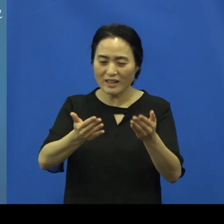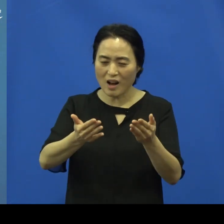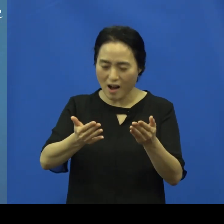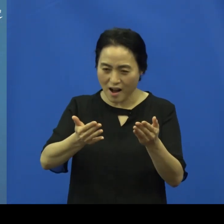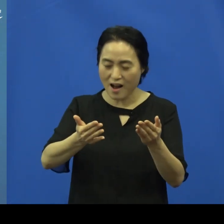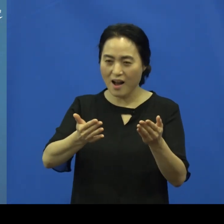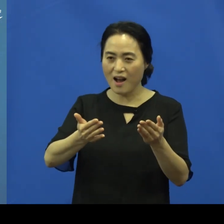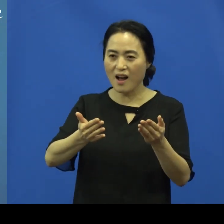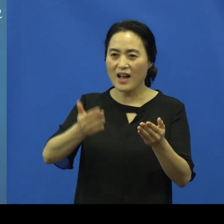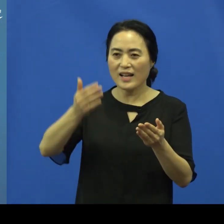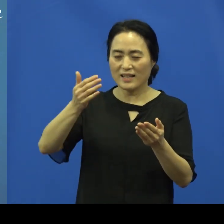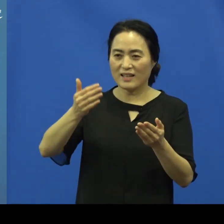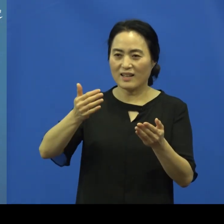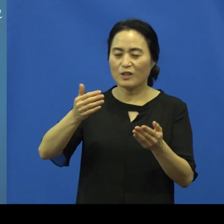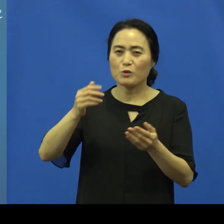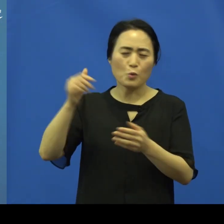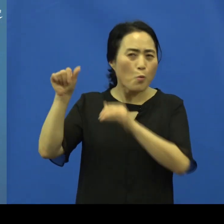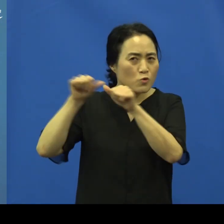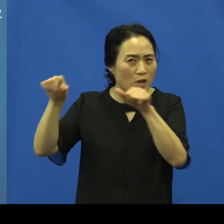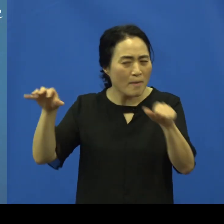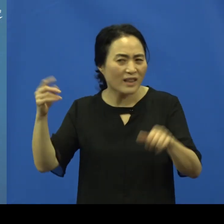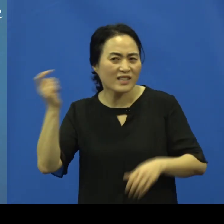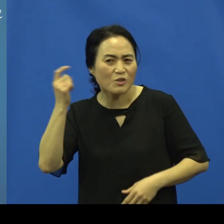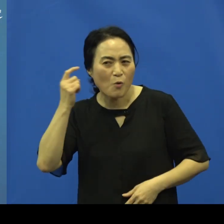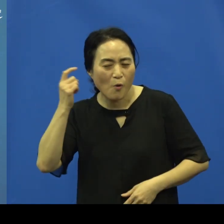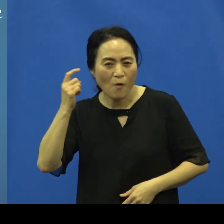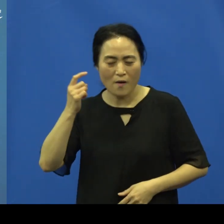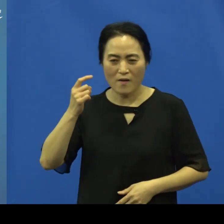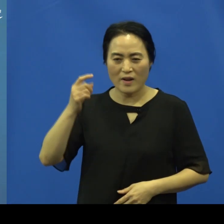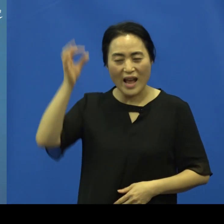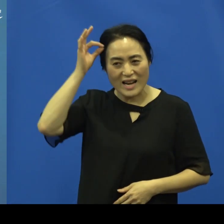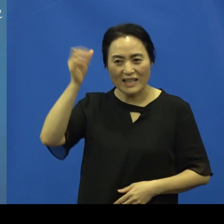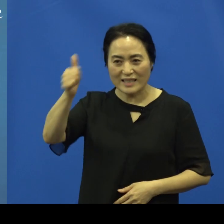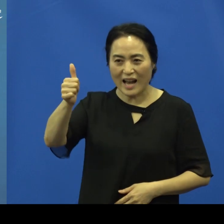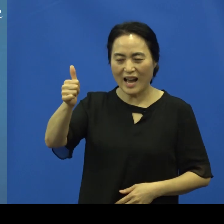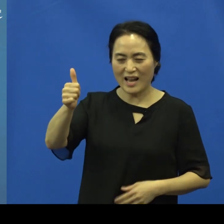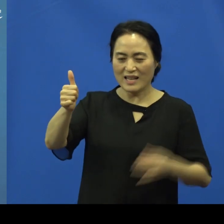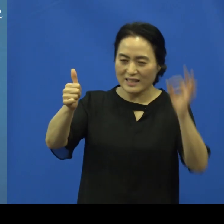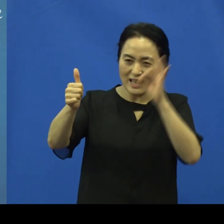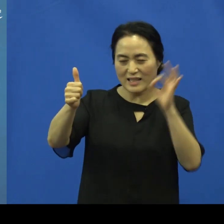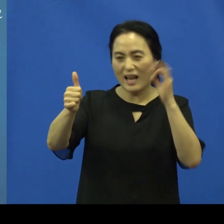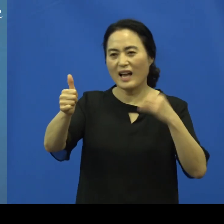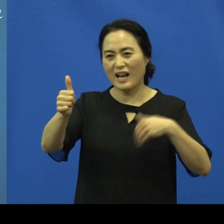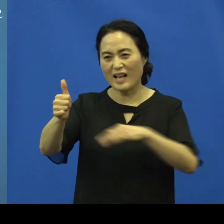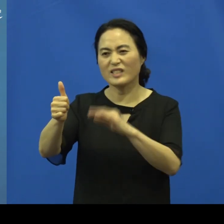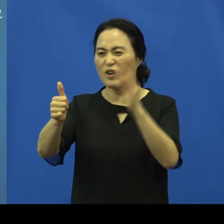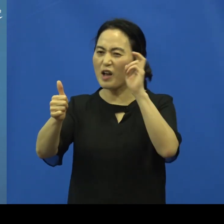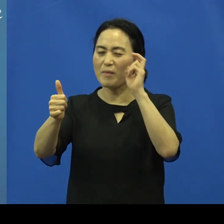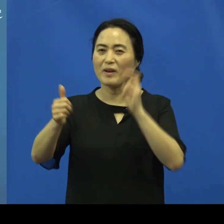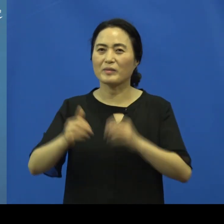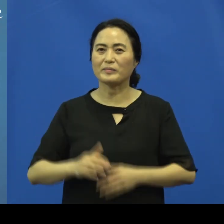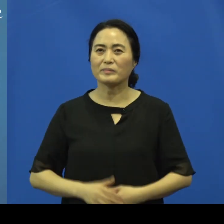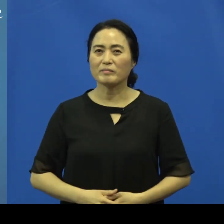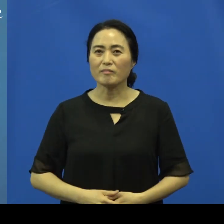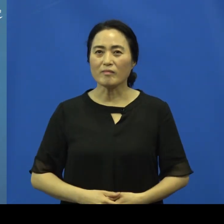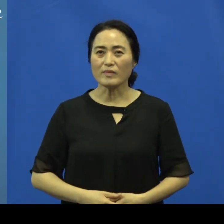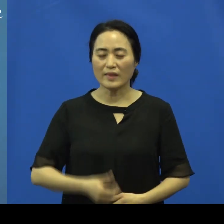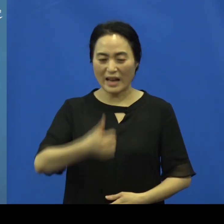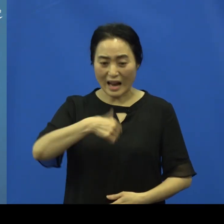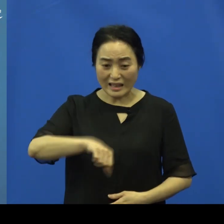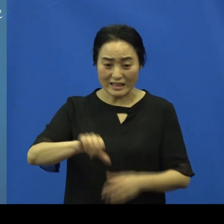엘리야의 영감이 엘리사에게도 임한 걸 그는 알고 있는 거죠. 그녀는 믿음이 있었고 아들을 살리기